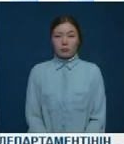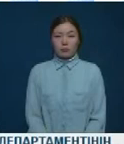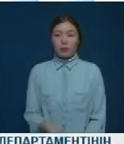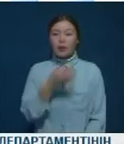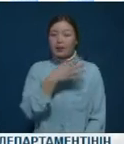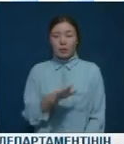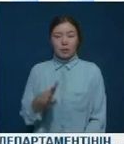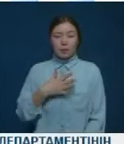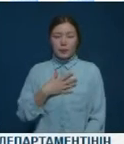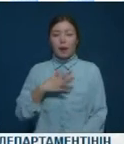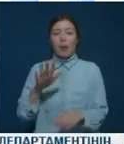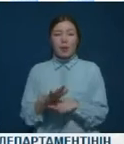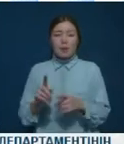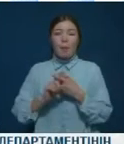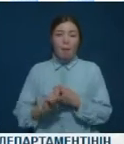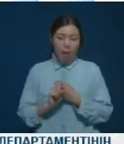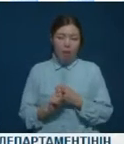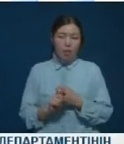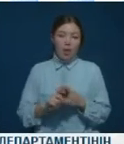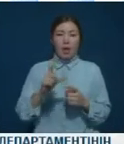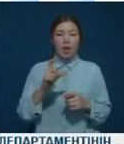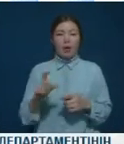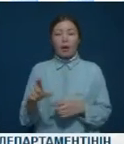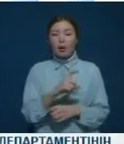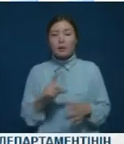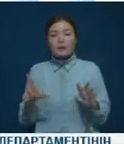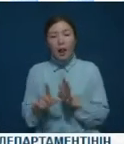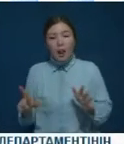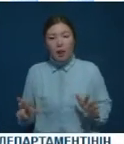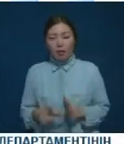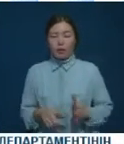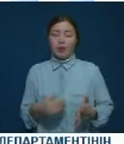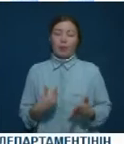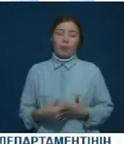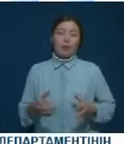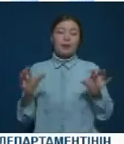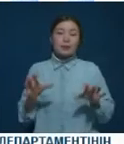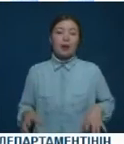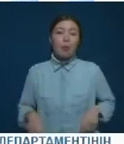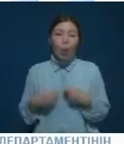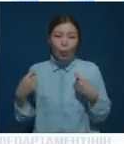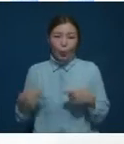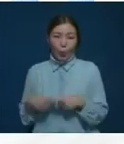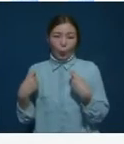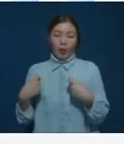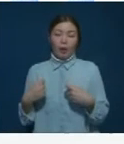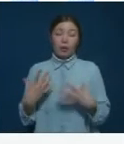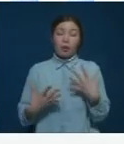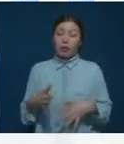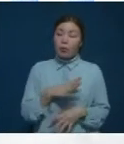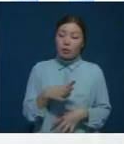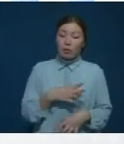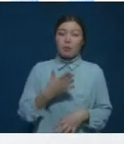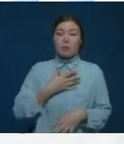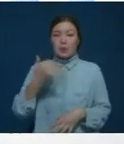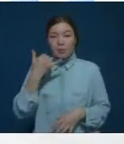құзыретімізге байланысты, яғни экономикалық, салықтық заң бұзушылықтар болып атса,